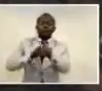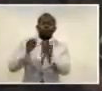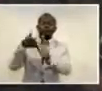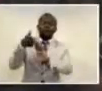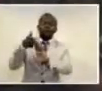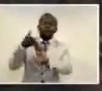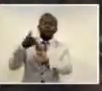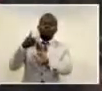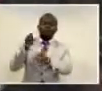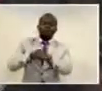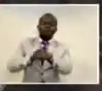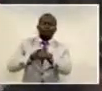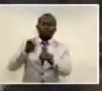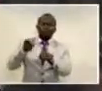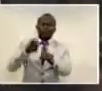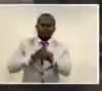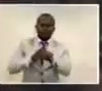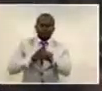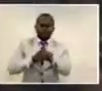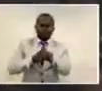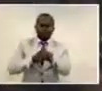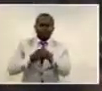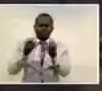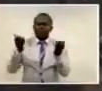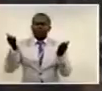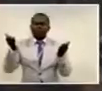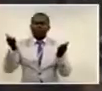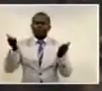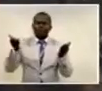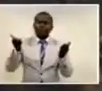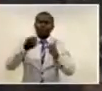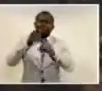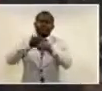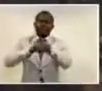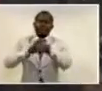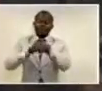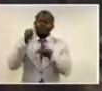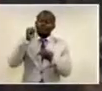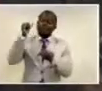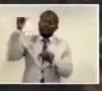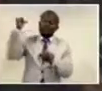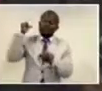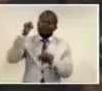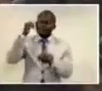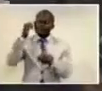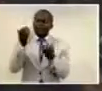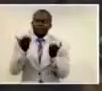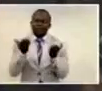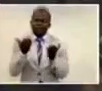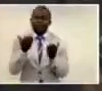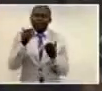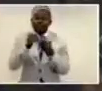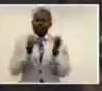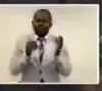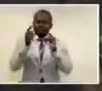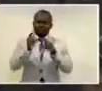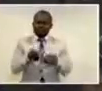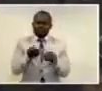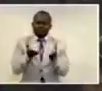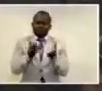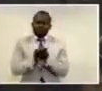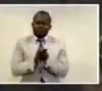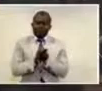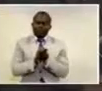Tugirire vuba. Ariko se Musanze ko ariho twabanje mbere yo kugera hano